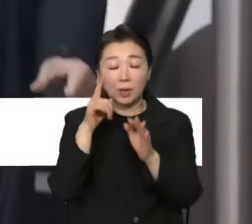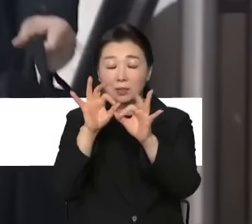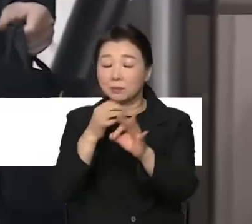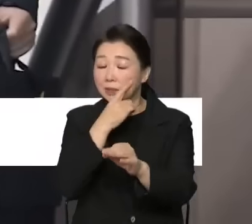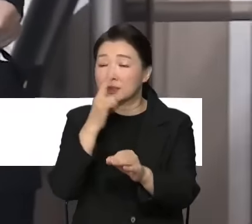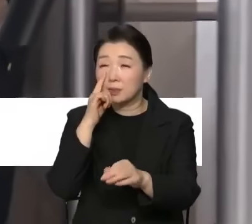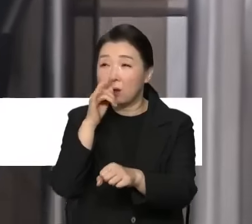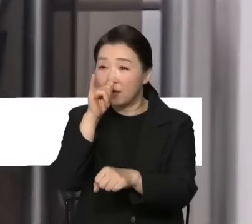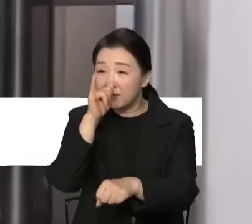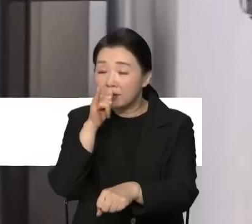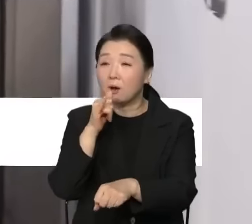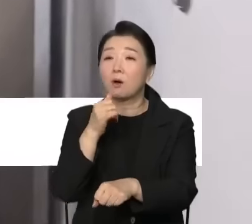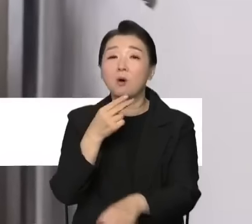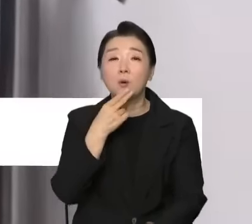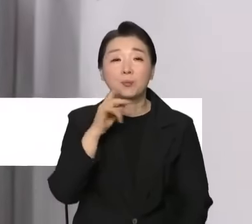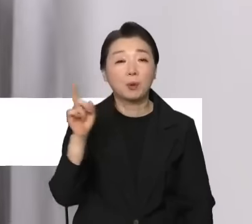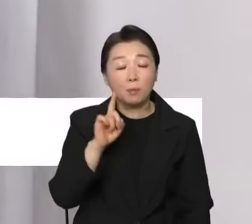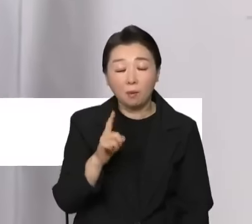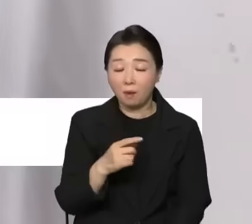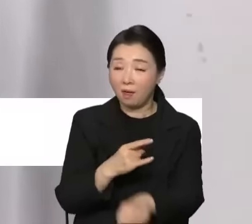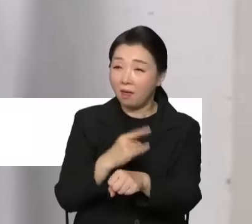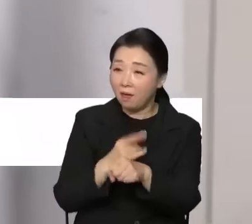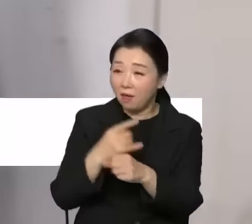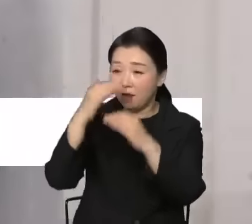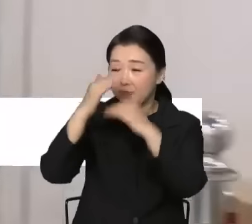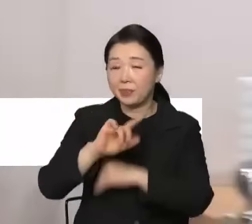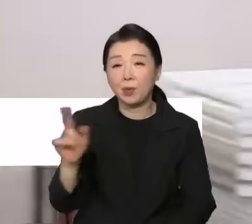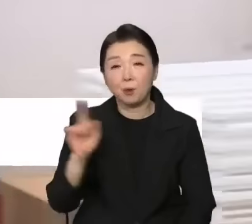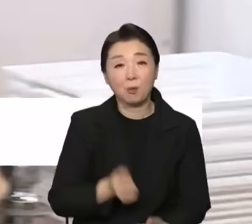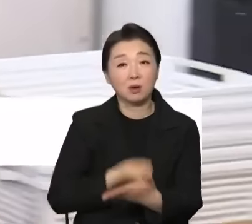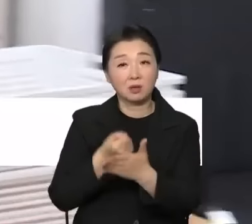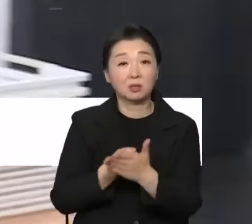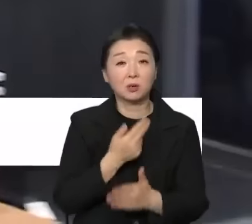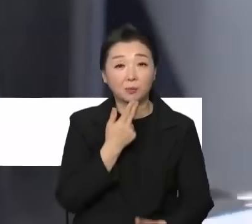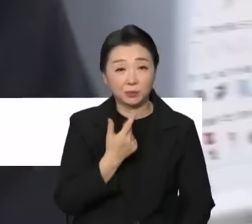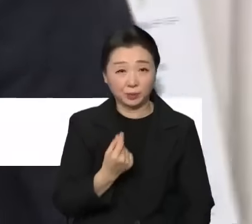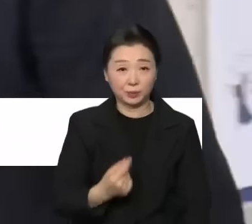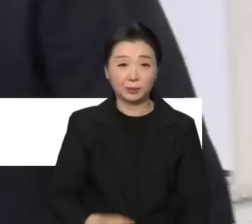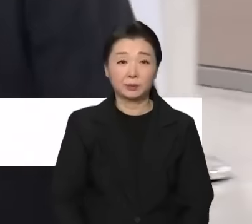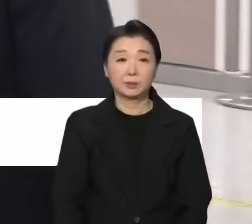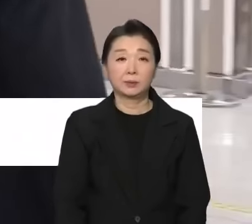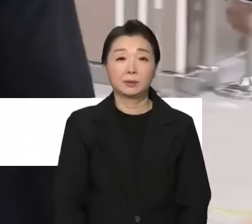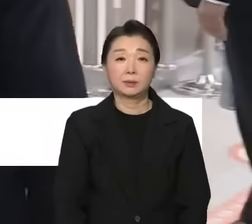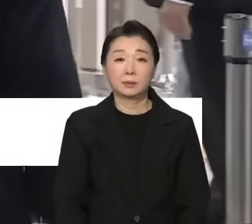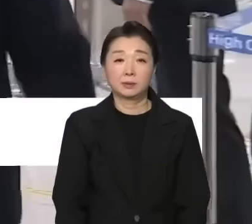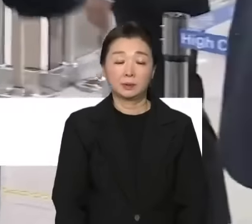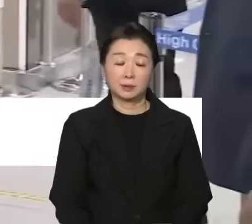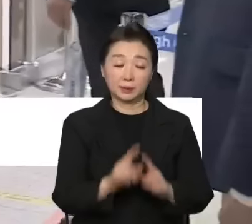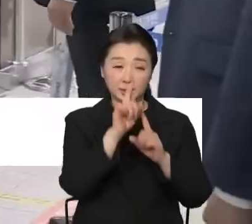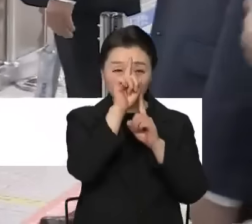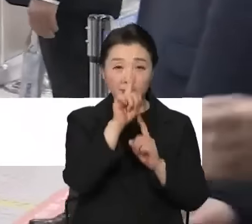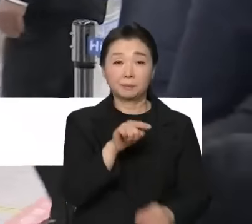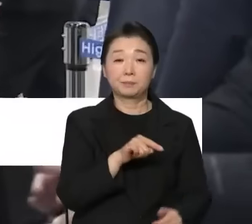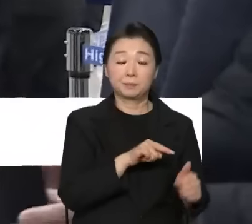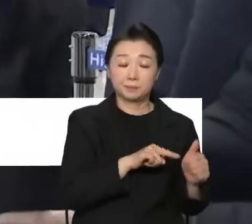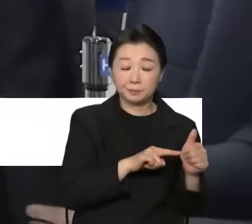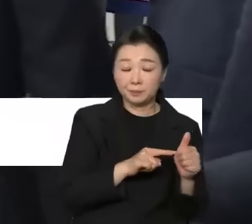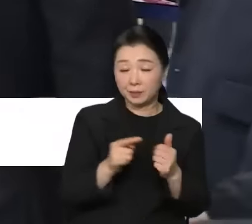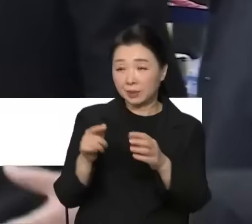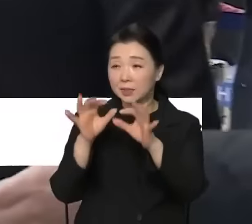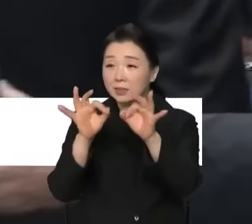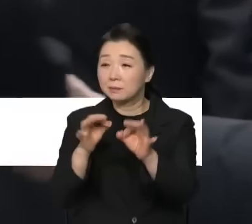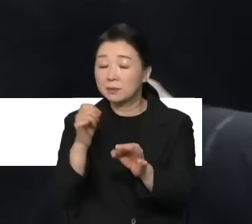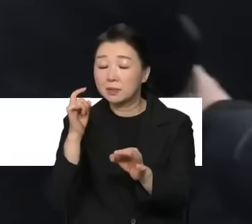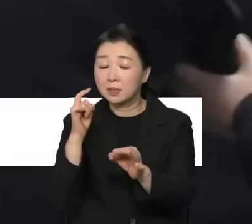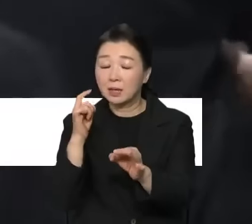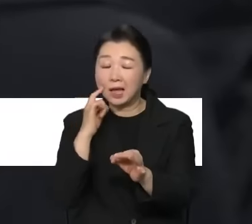것인지, 한다면 어떤 내용으로 할 것인지도 정해지지 않았다고 봤습니다. 이 대표가 김 씨의 위증 여부를